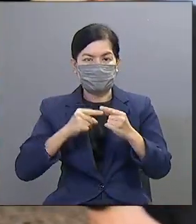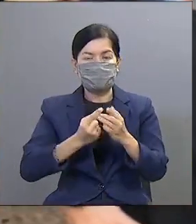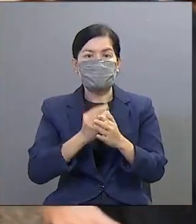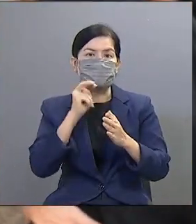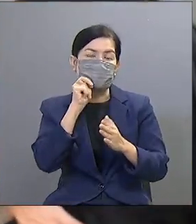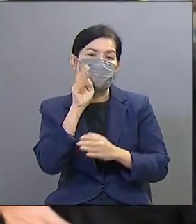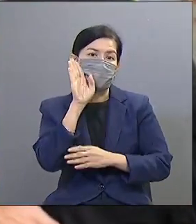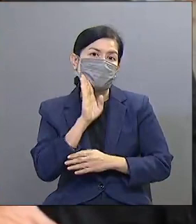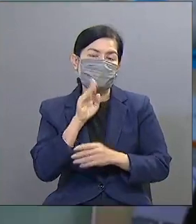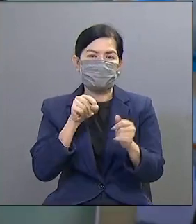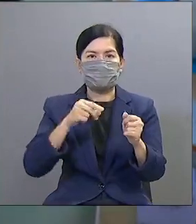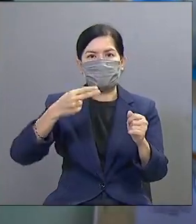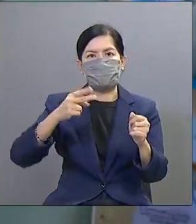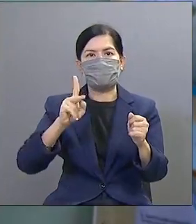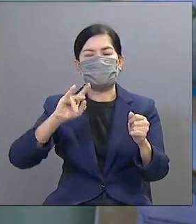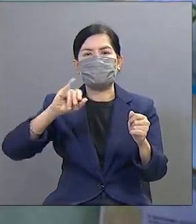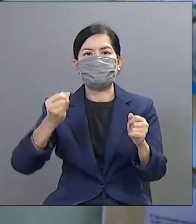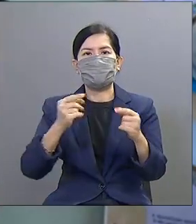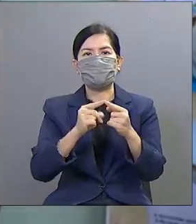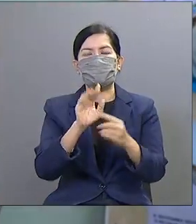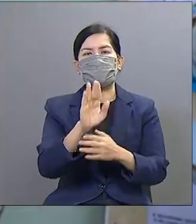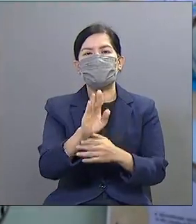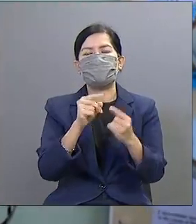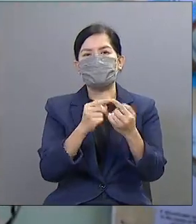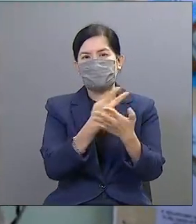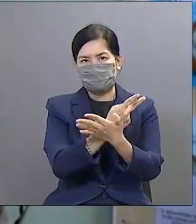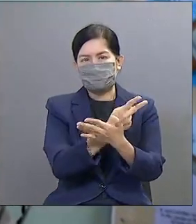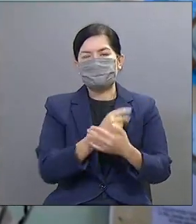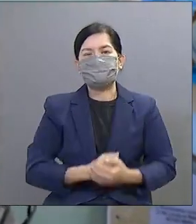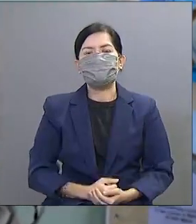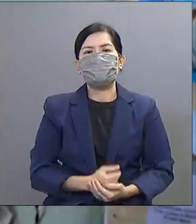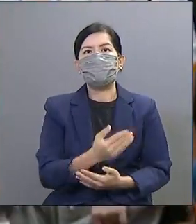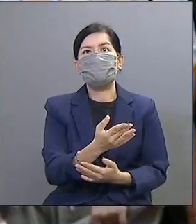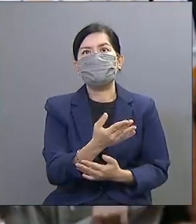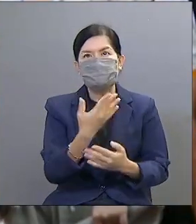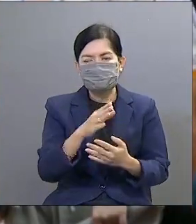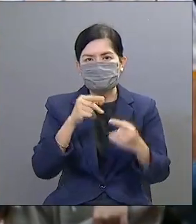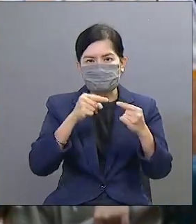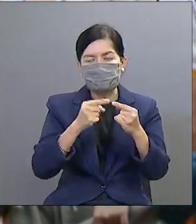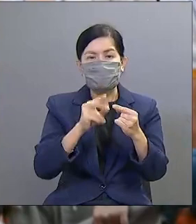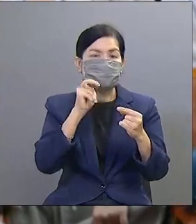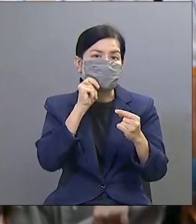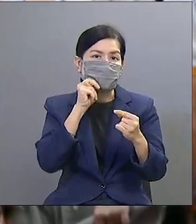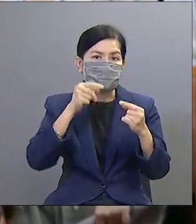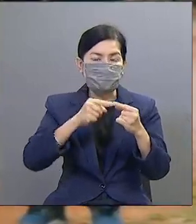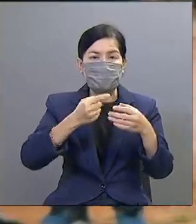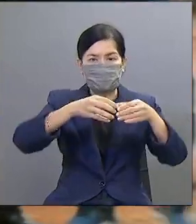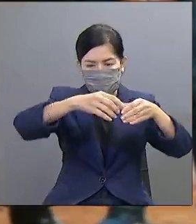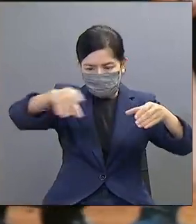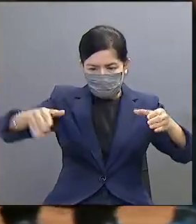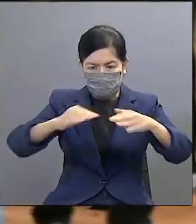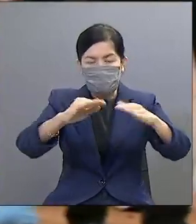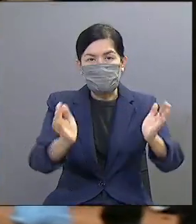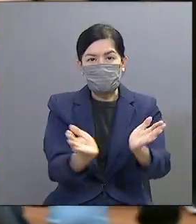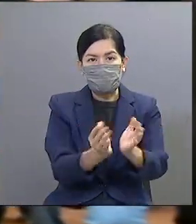ะคุณผชม บอรแรกก็